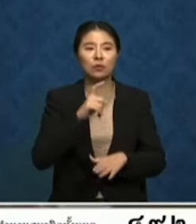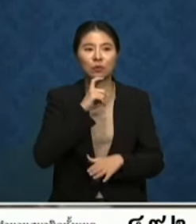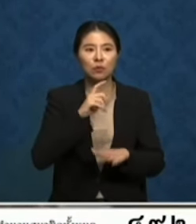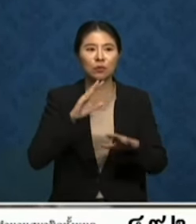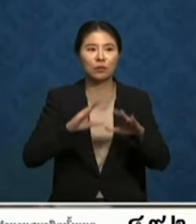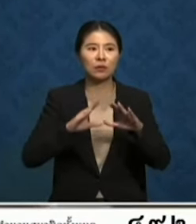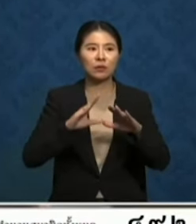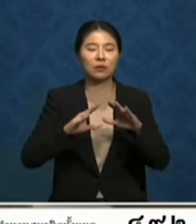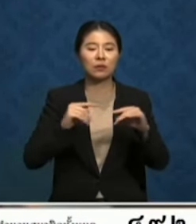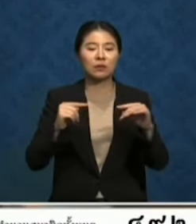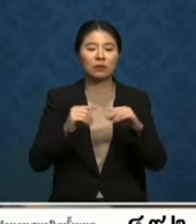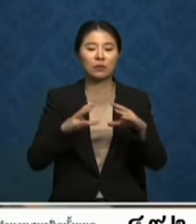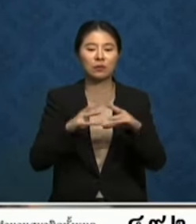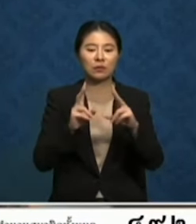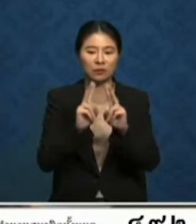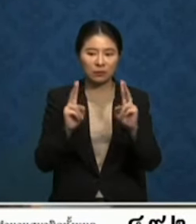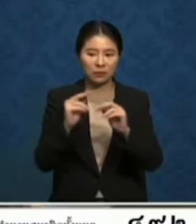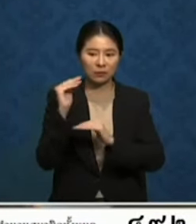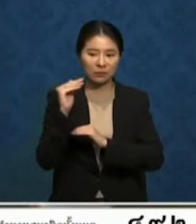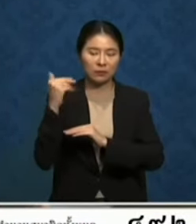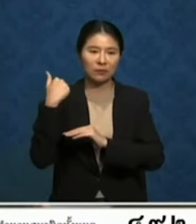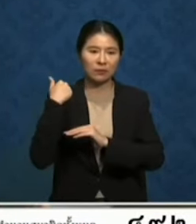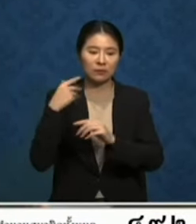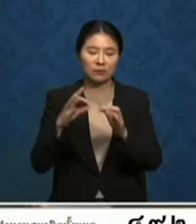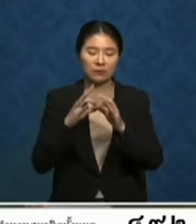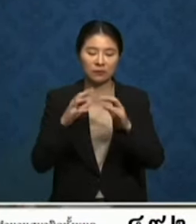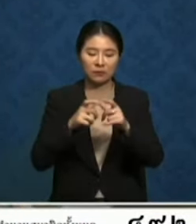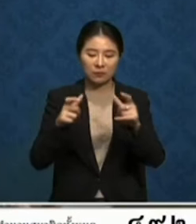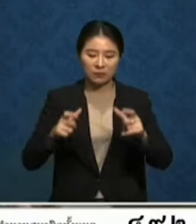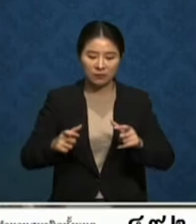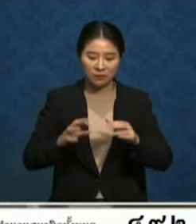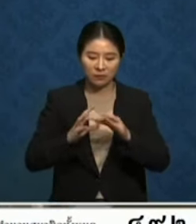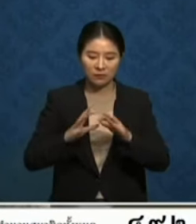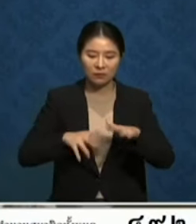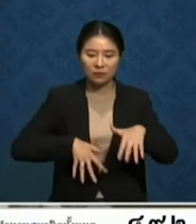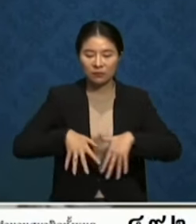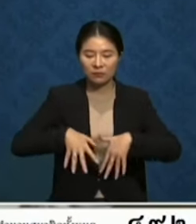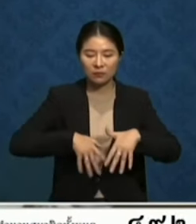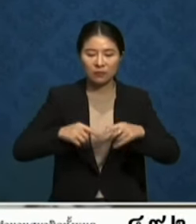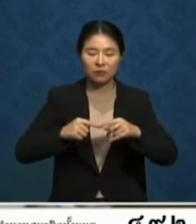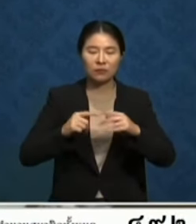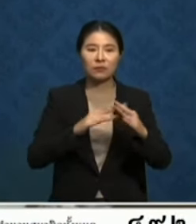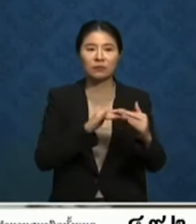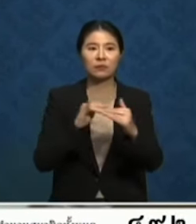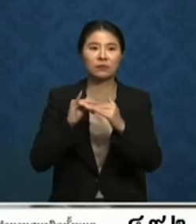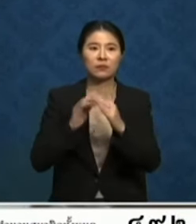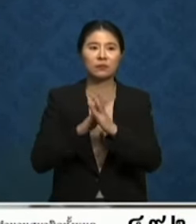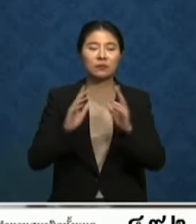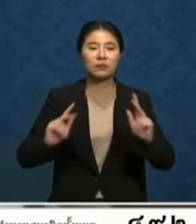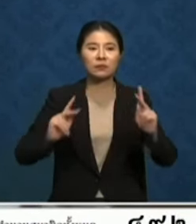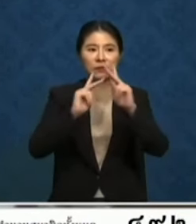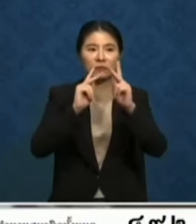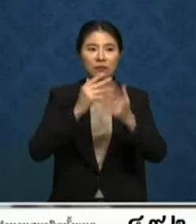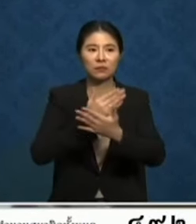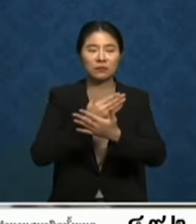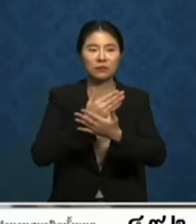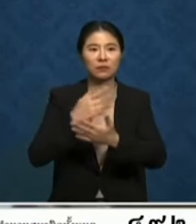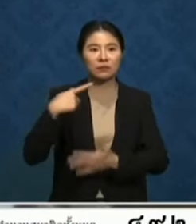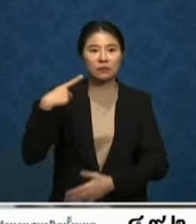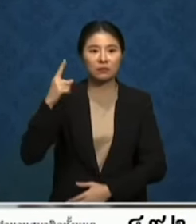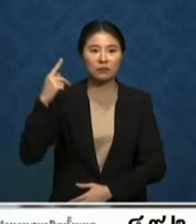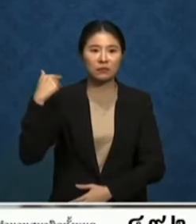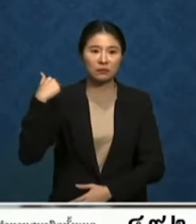ม่เกินอัตราที่คณะกรรมการกำหนดโดยให้รายงานยอดดังกล่าวต่อสาธารณะผ่านสื่ออิเล็กทรอนิกส์ของกระทรวงการคลังอันนี้เนี่ยผมคิดว่าเป็นประโยชน์ครับท่านประ